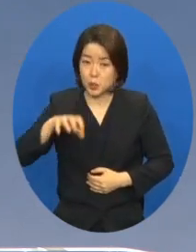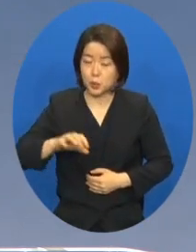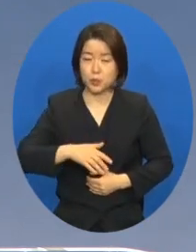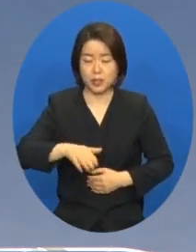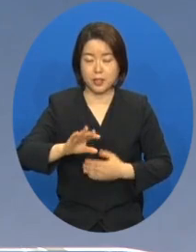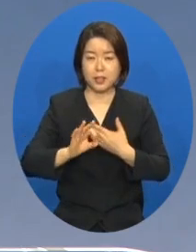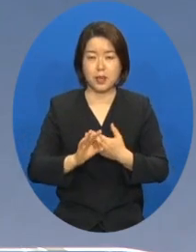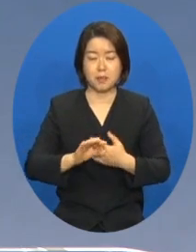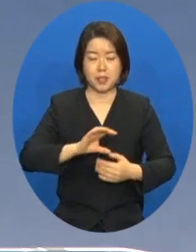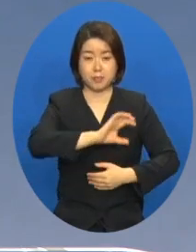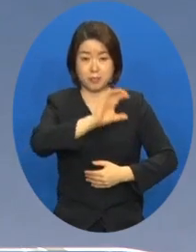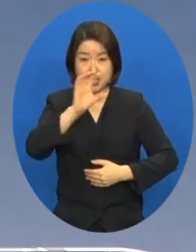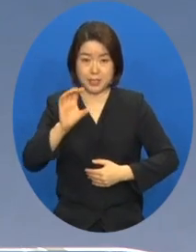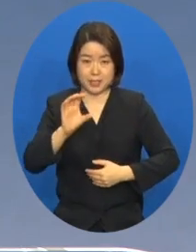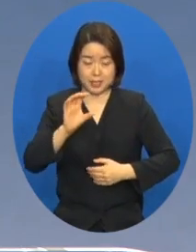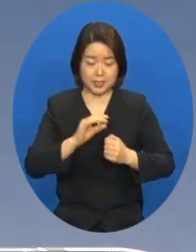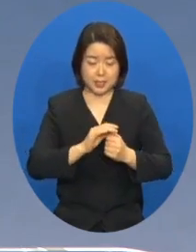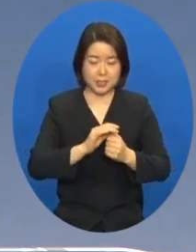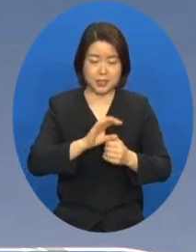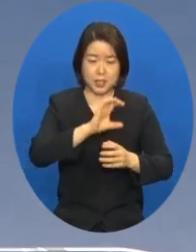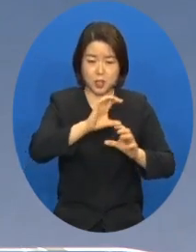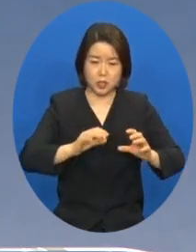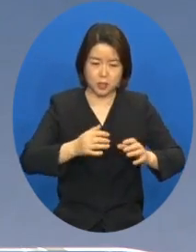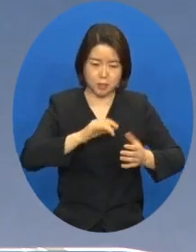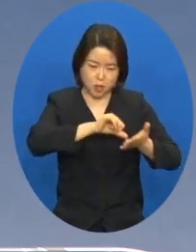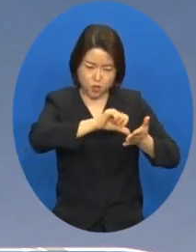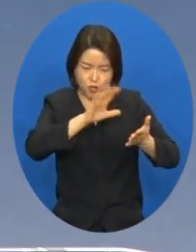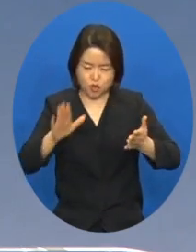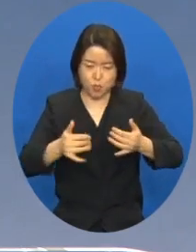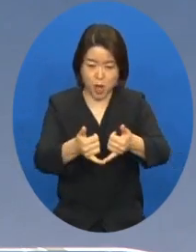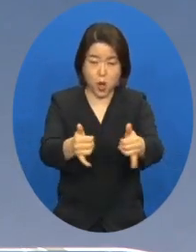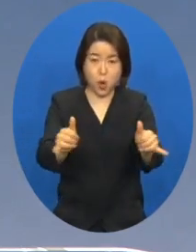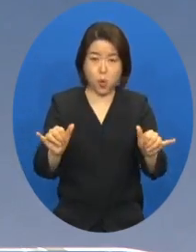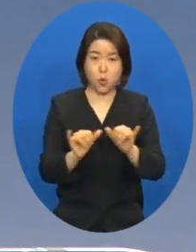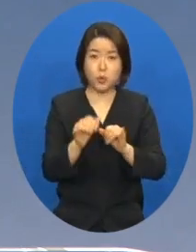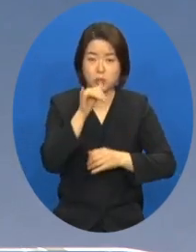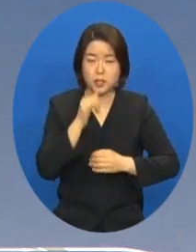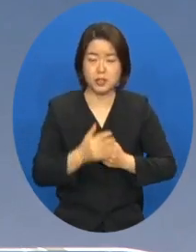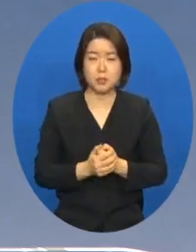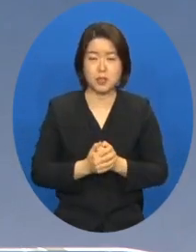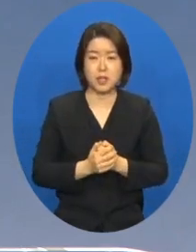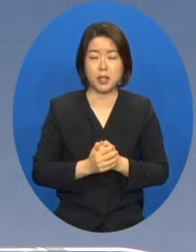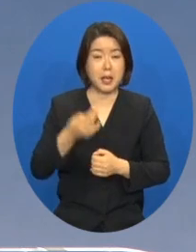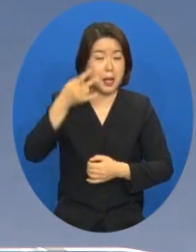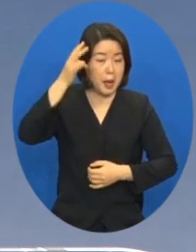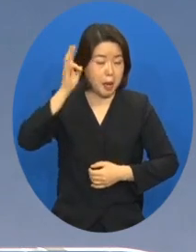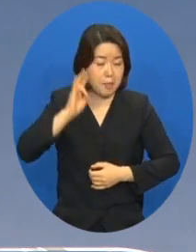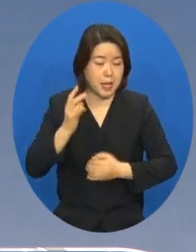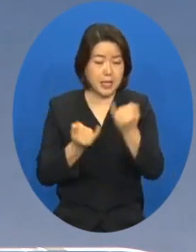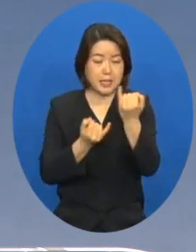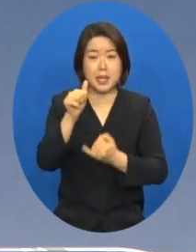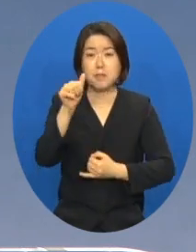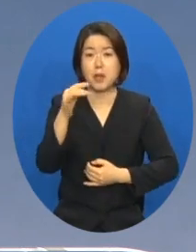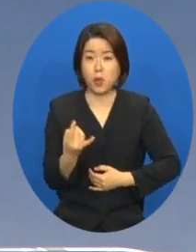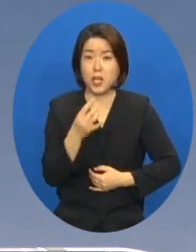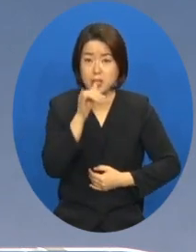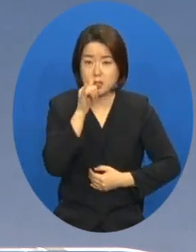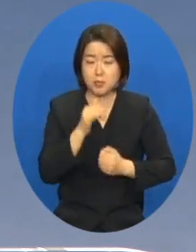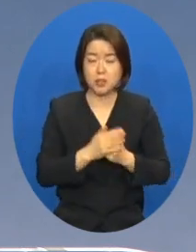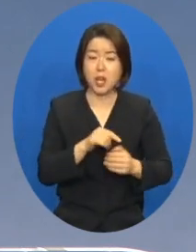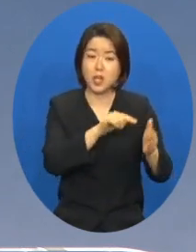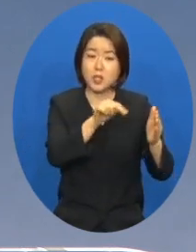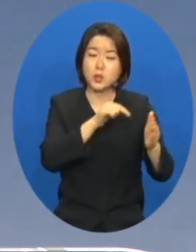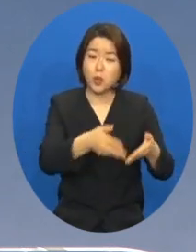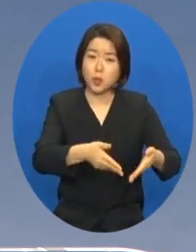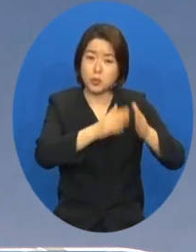우리 크리스찬 공동체, 유명한 공동체가 하나 있는데 마리아 자매회라는 공동체가 있습니다. 그